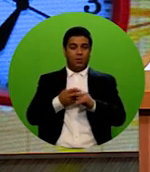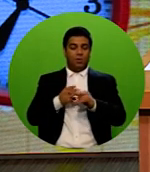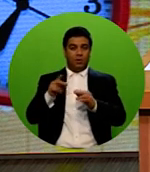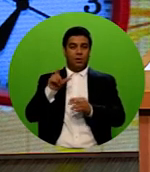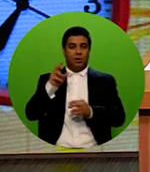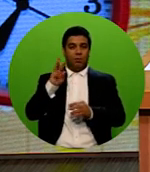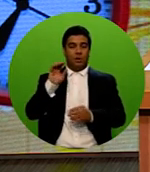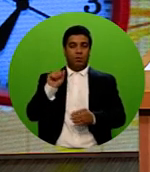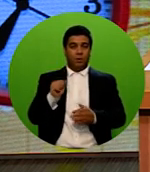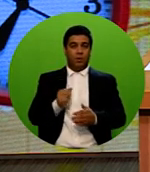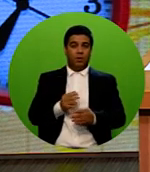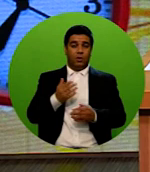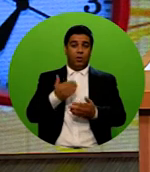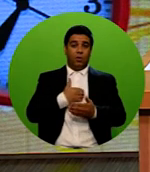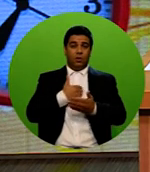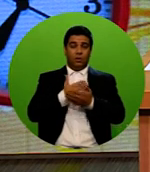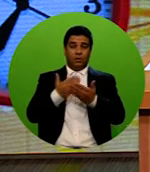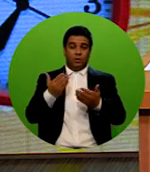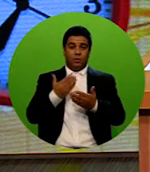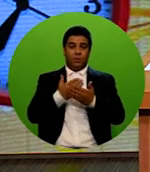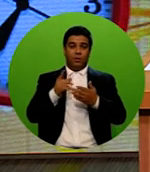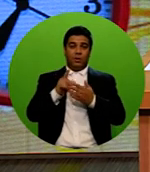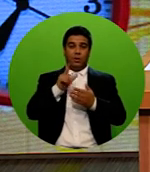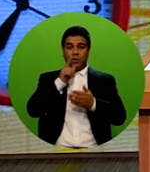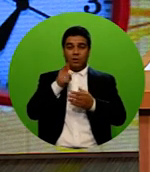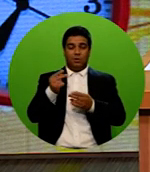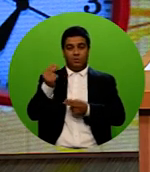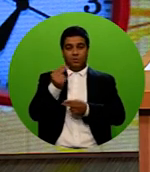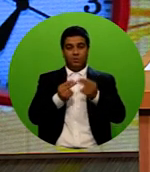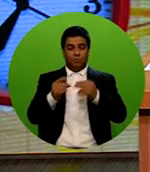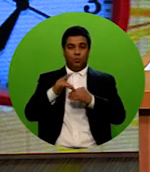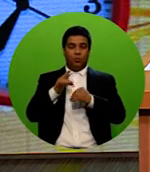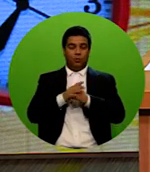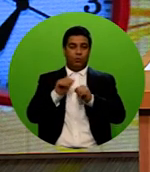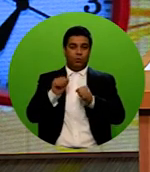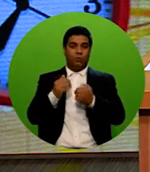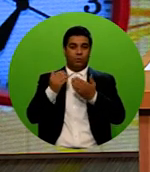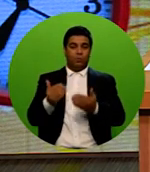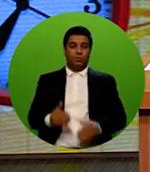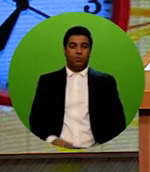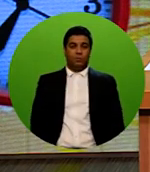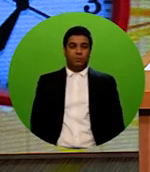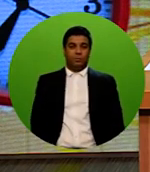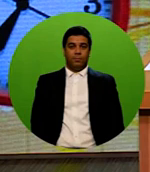emblema. Xohlasangiz qalam tasvirda tugatib qo'yishingiz mumkin.